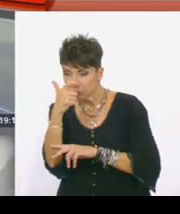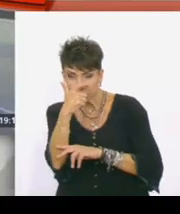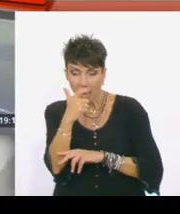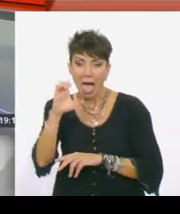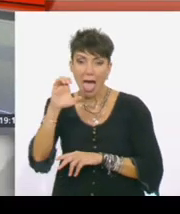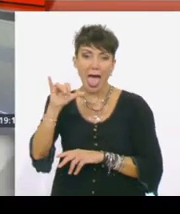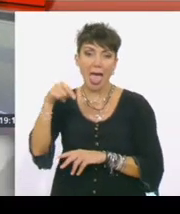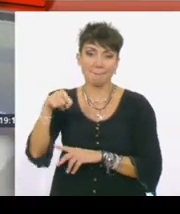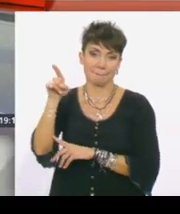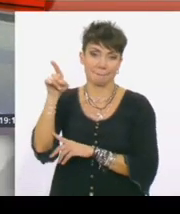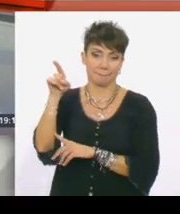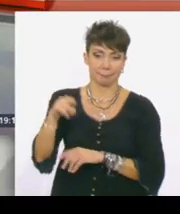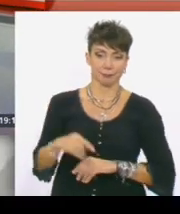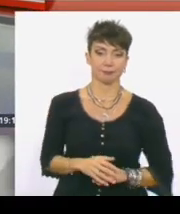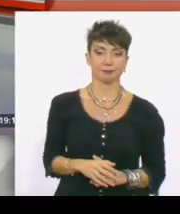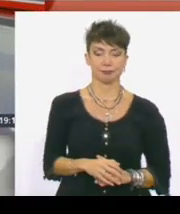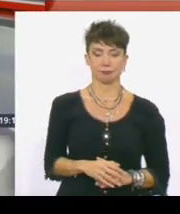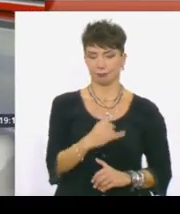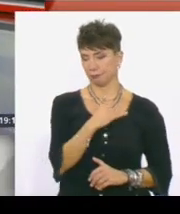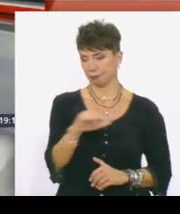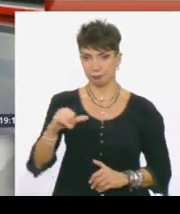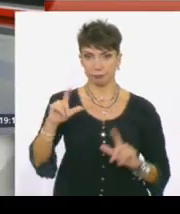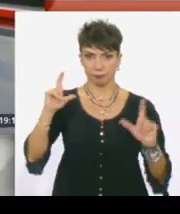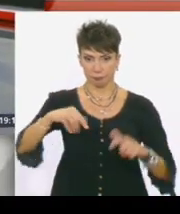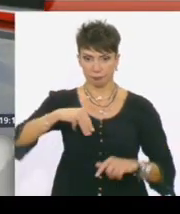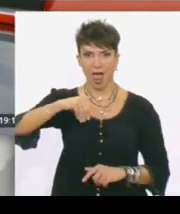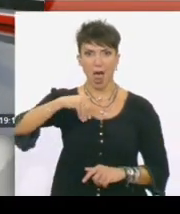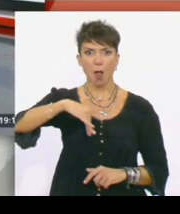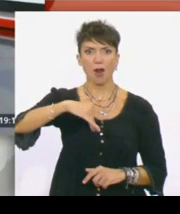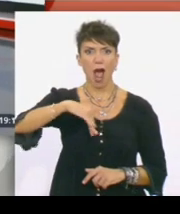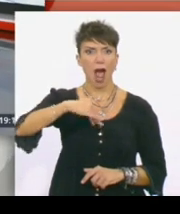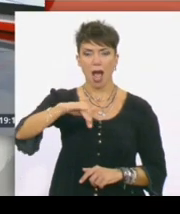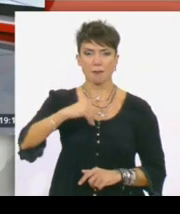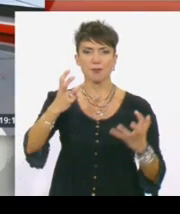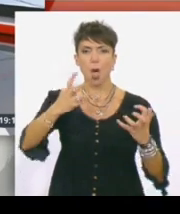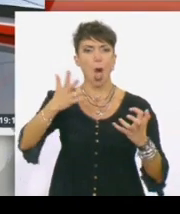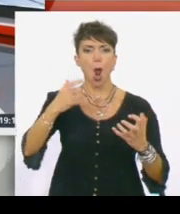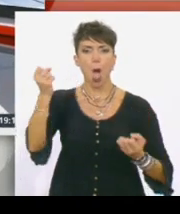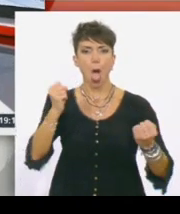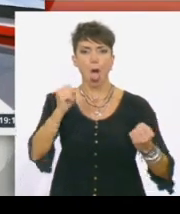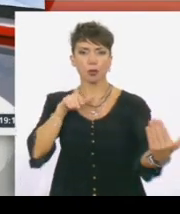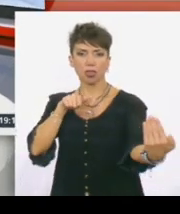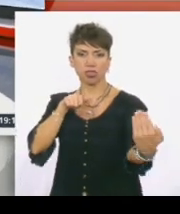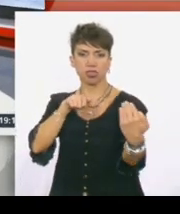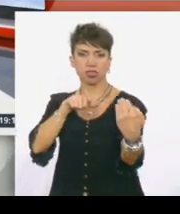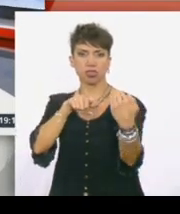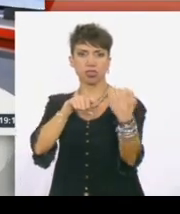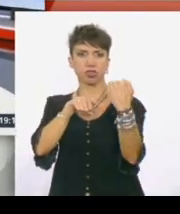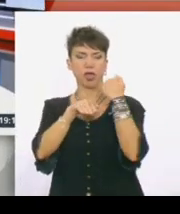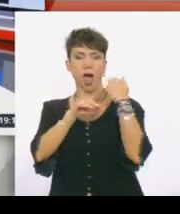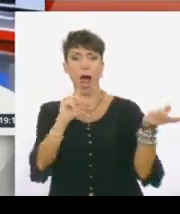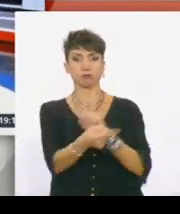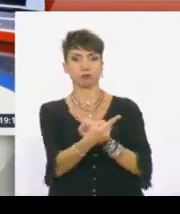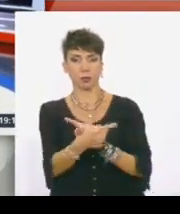Ένα απίστευτο τροχαίο ατύχημα είχαμε στη Λεωφόρο Βουλιαγμένης. Για περισσότερο από ένα χιλιόμετρο, ένας 80χρονος οδηγός οδηγούσε στο αντίθετο ρεύμα κυκλοφορίας.